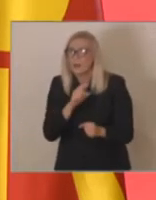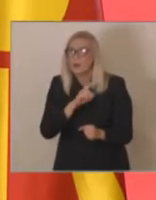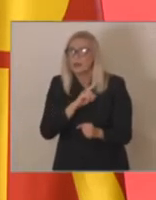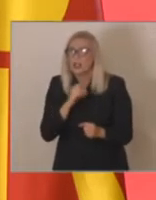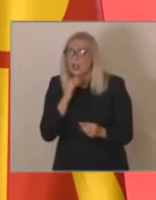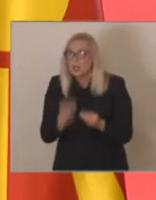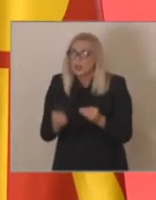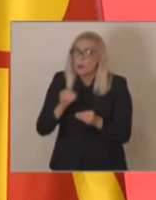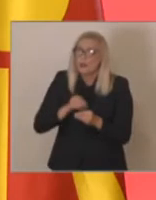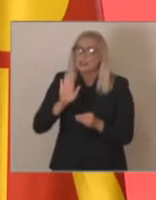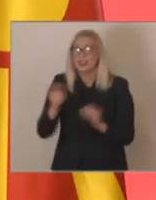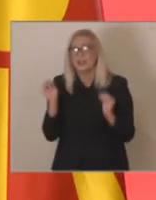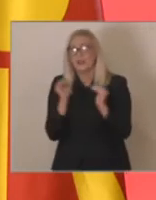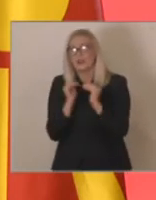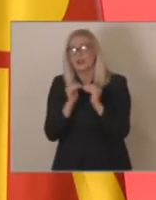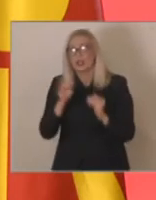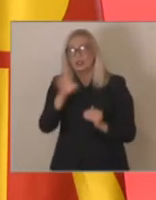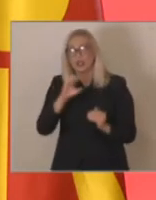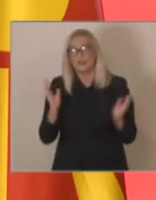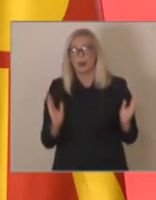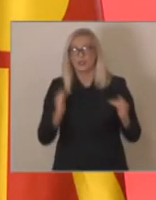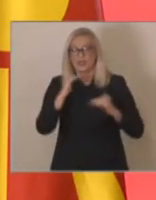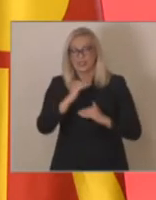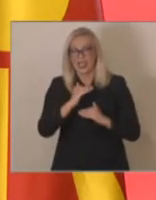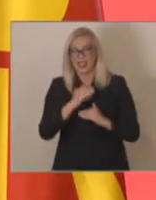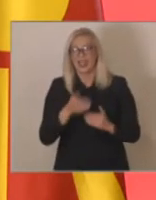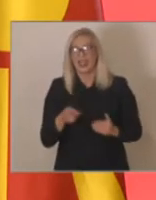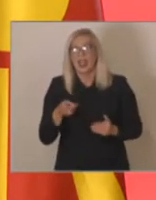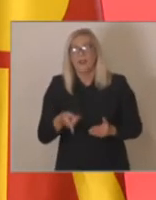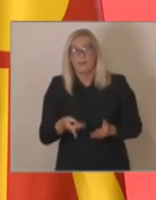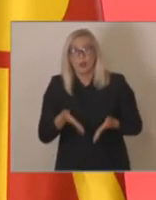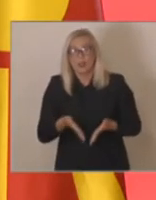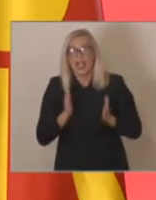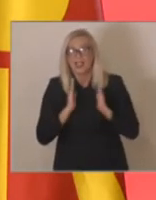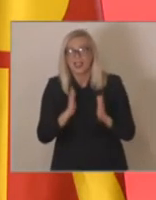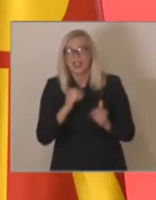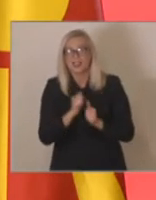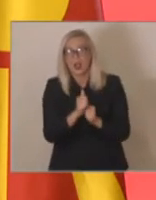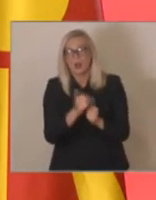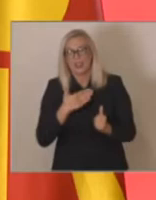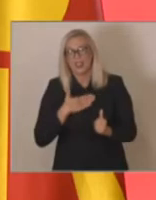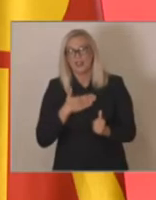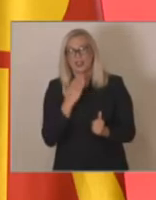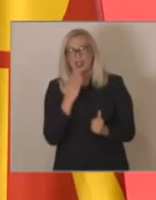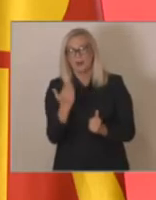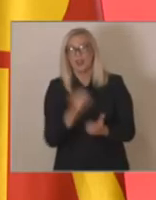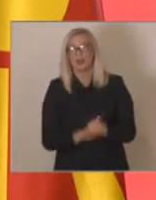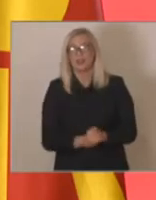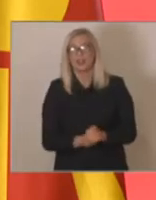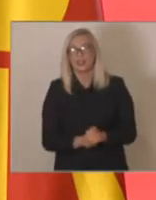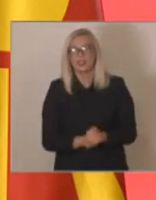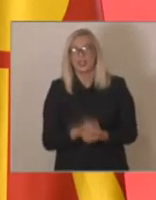за нивно усогласување со европските стандарди. Во таа насока оди и нашата благодарност и